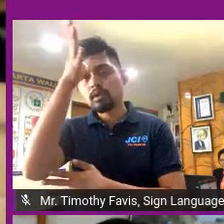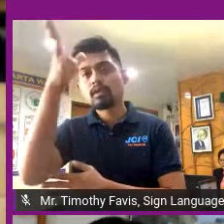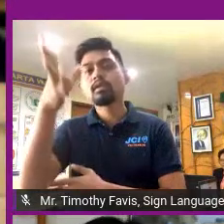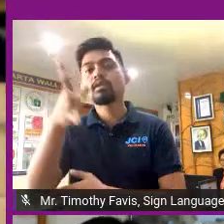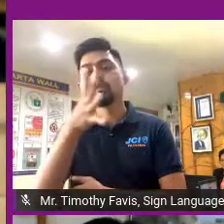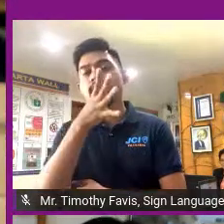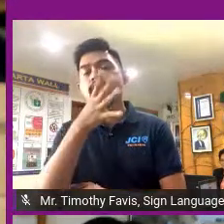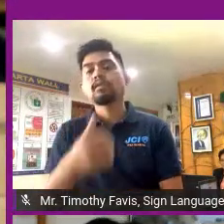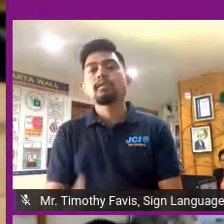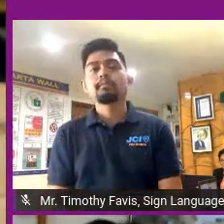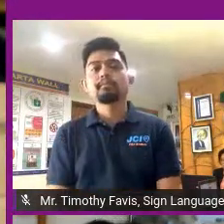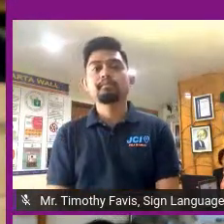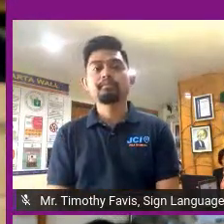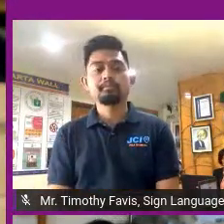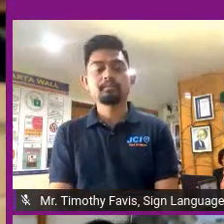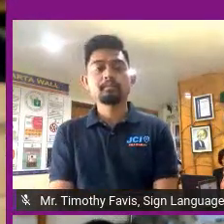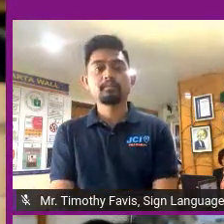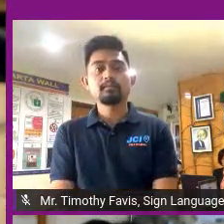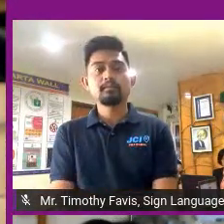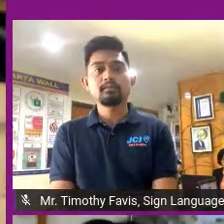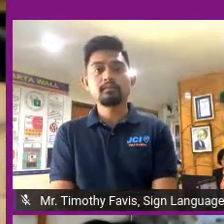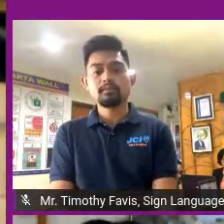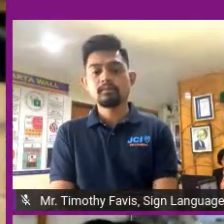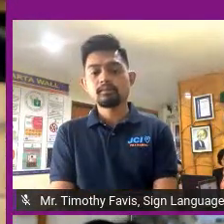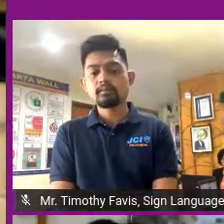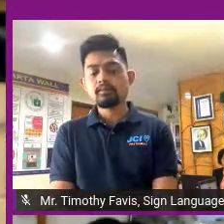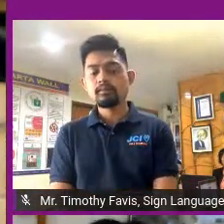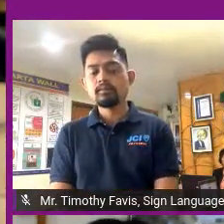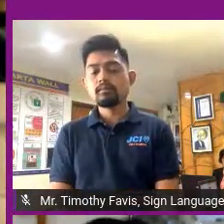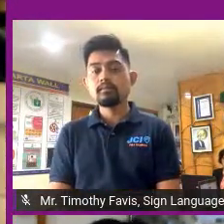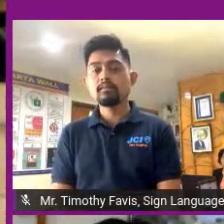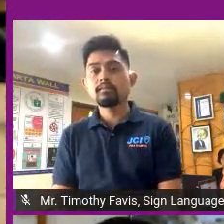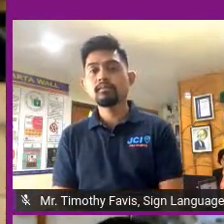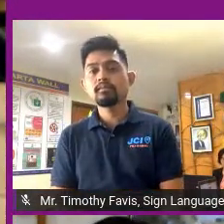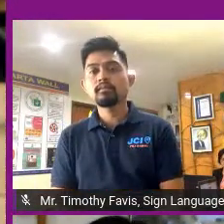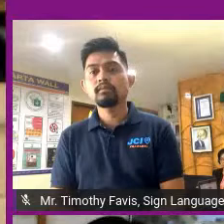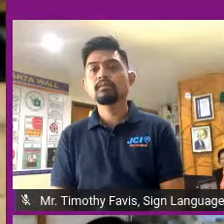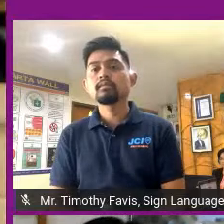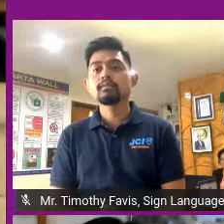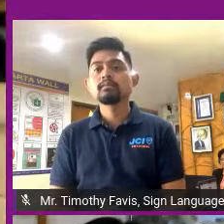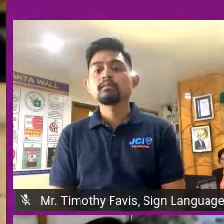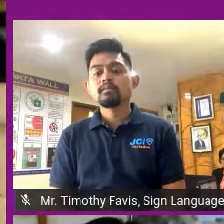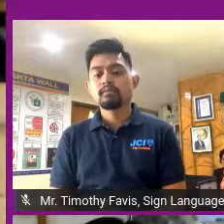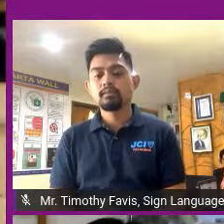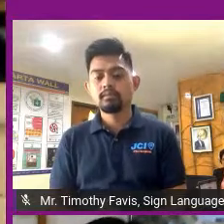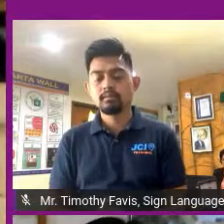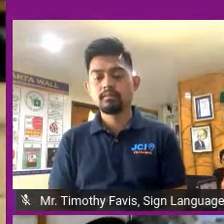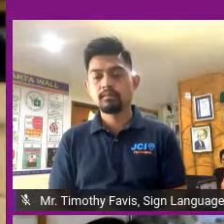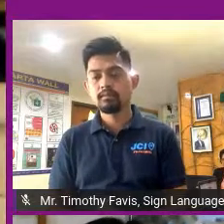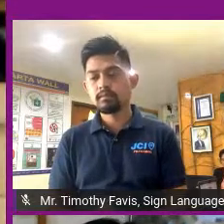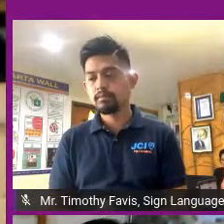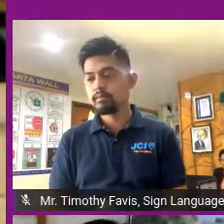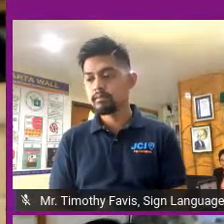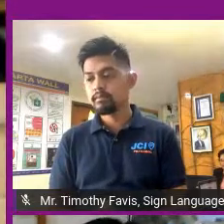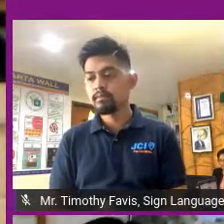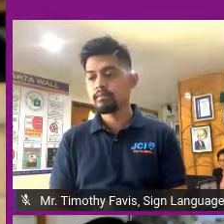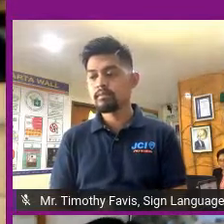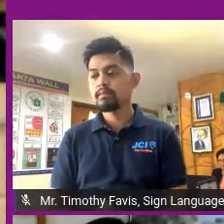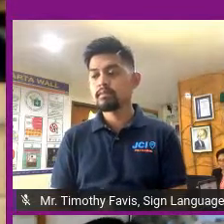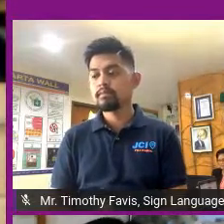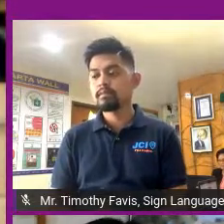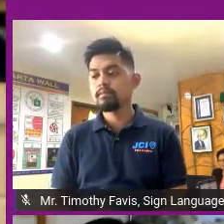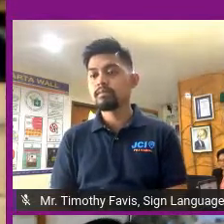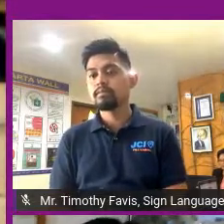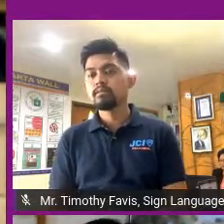mahirap na isa lang. Pati yung mga ano? Lost mom, alam at isa lang din ng tatay, hindi lang nanay nakakalam. Kasi mahirap na